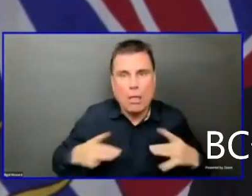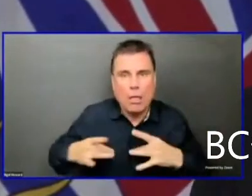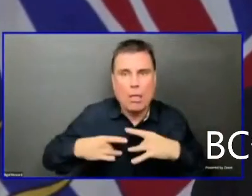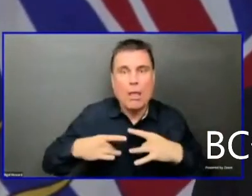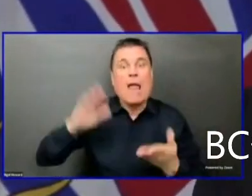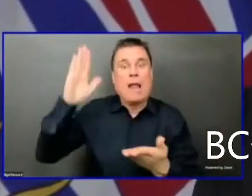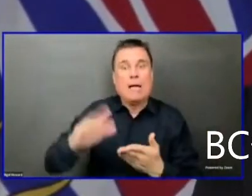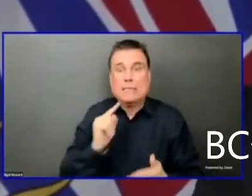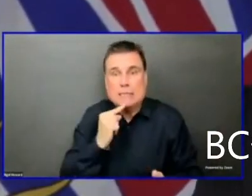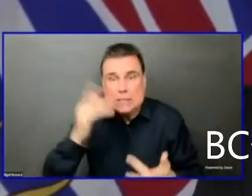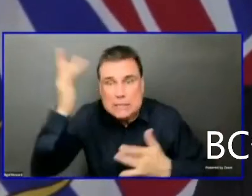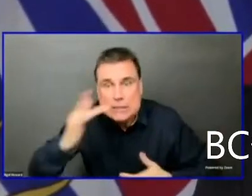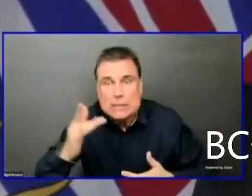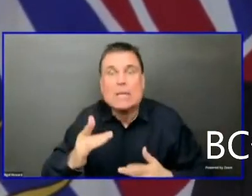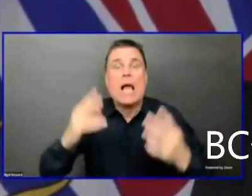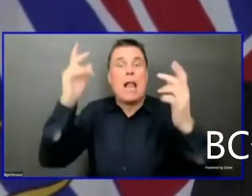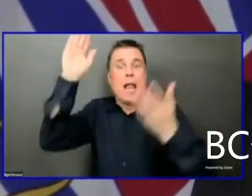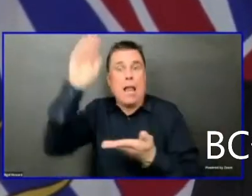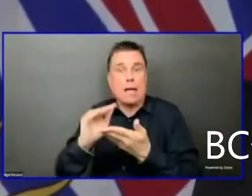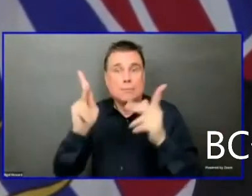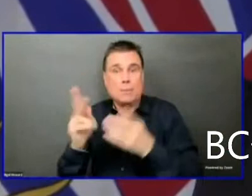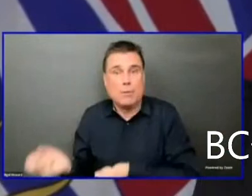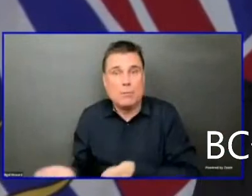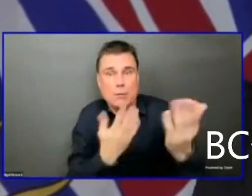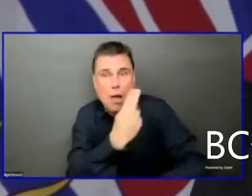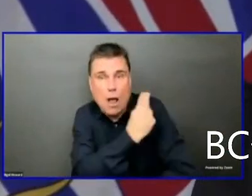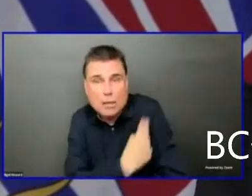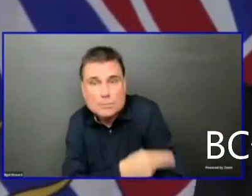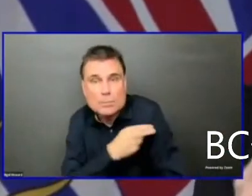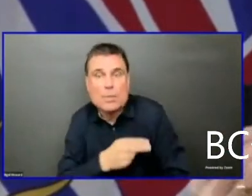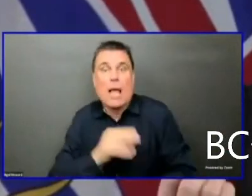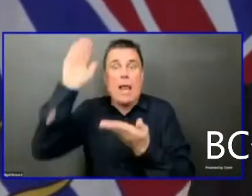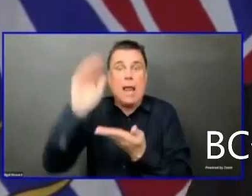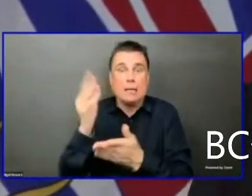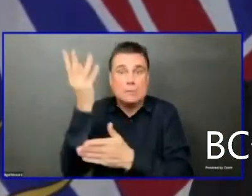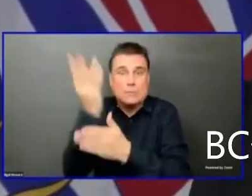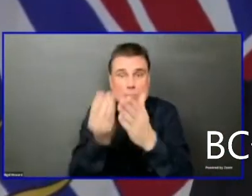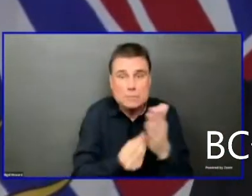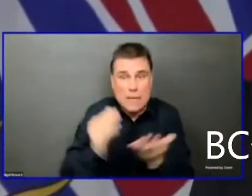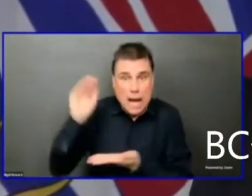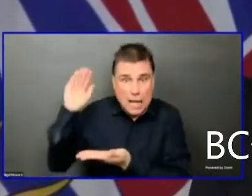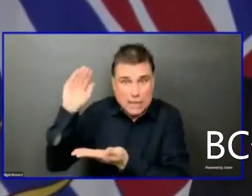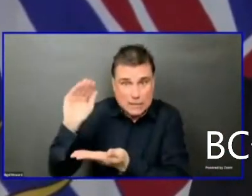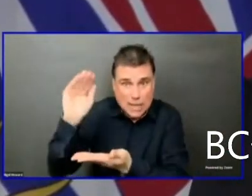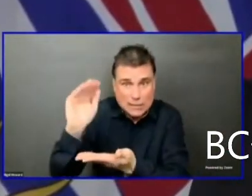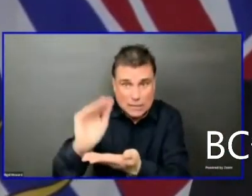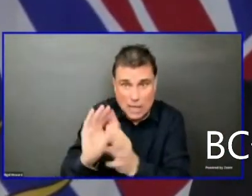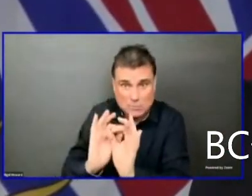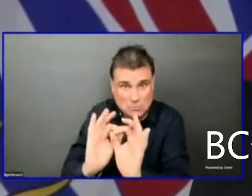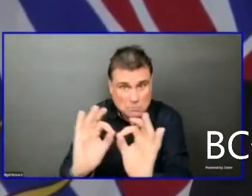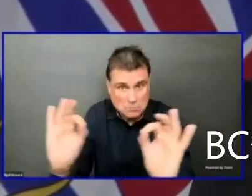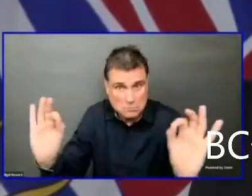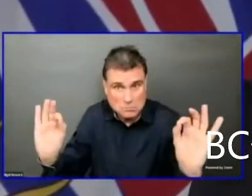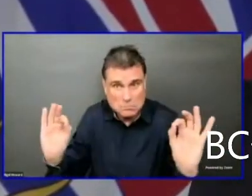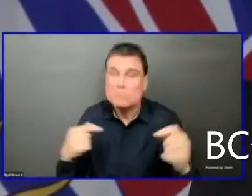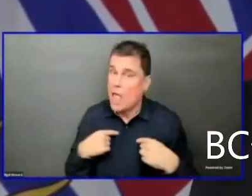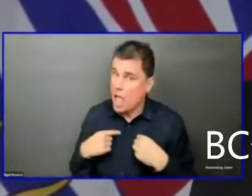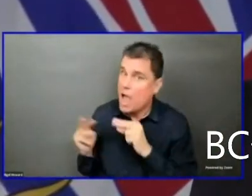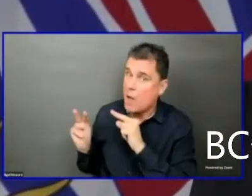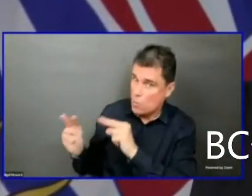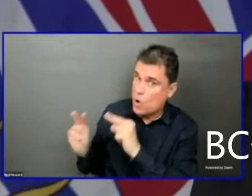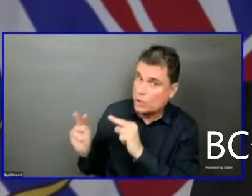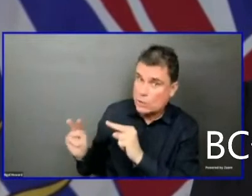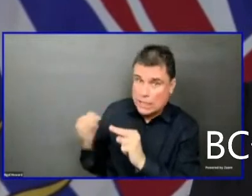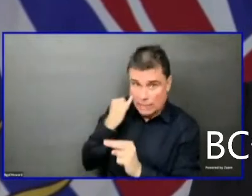数数会 fewer 就 people 少， dying. 就是更 These 少 are 的 the 人死 signs 亡 that I and we will be 啊。我 watching 们都已经 through 看 the 到了 hard 这些 push 现 that 象， we